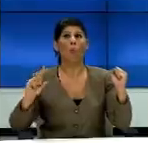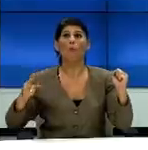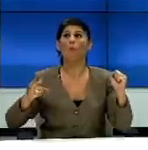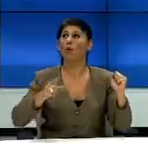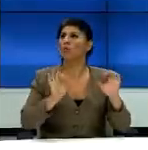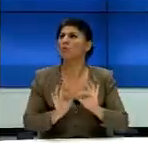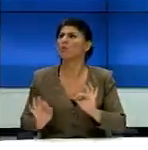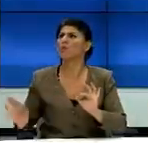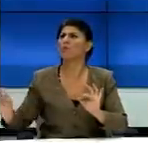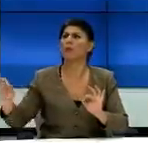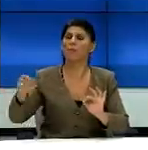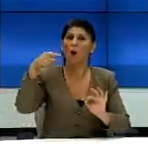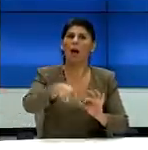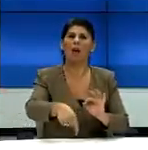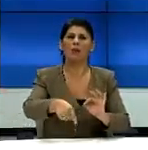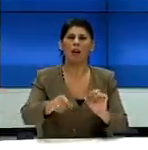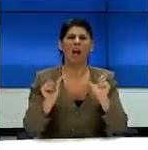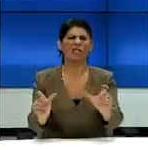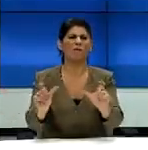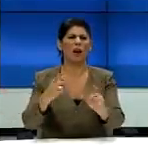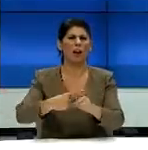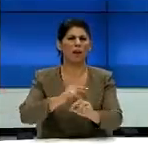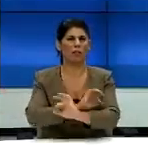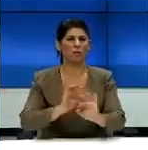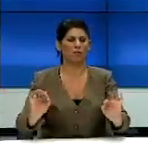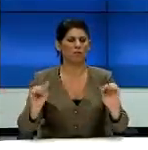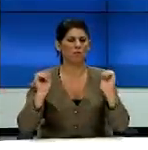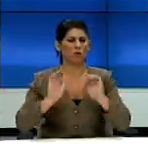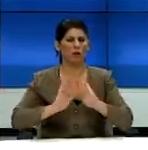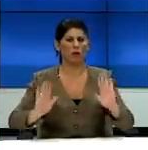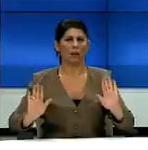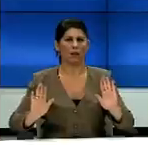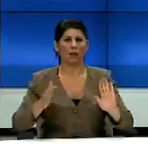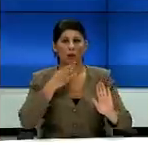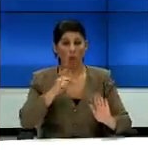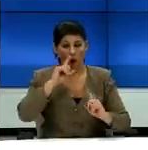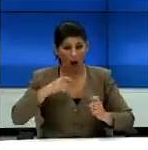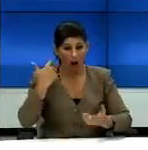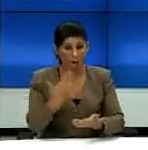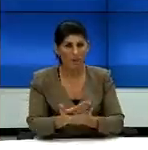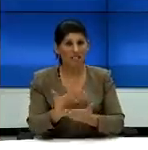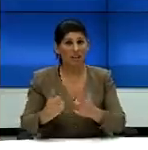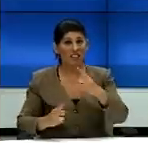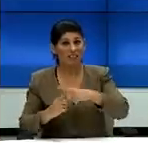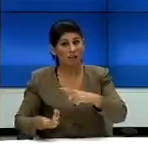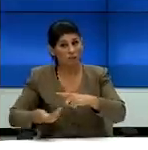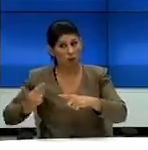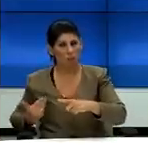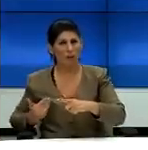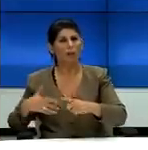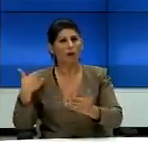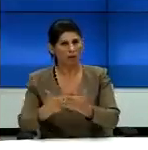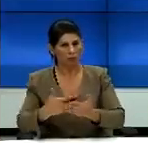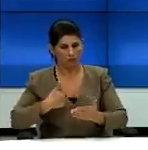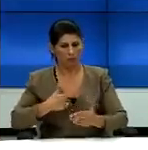πλανήτη. Και ότι δεν θα το διακινδυνεύσει, διότι απαιτεί η χώρα αυτή να έχεις κάνει τεστ πιο πριν και να έχεις